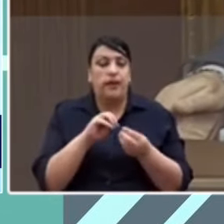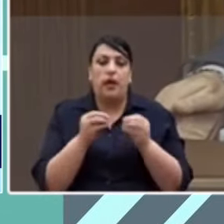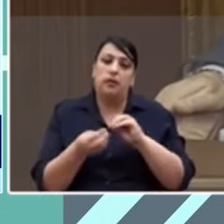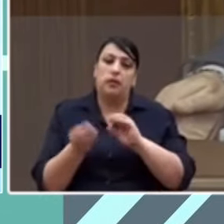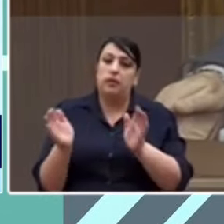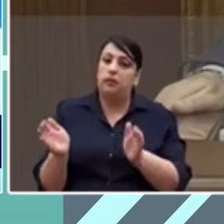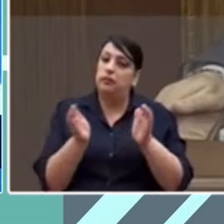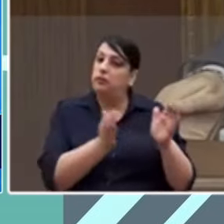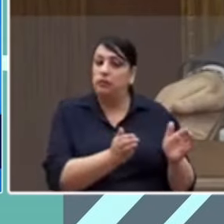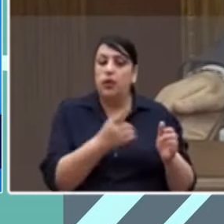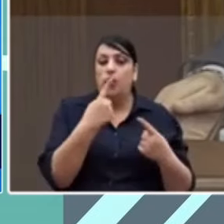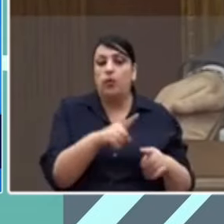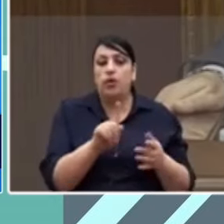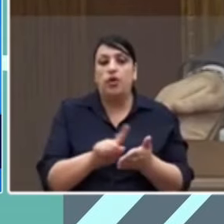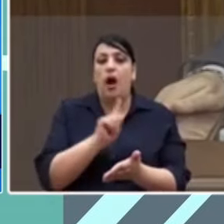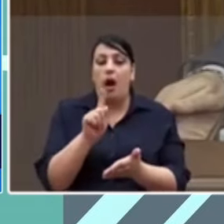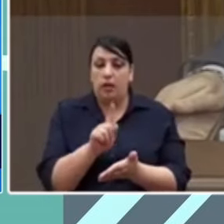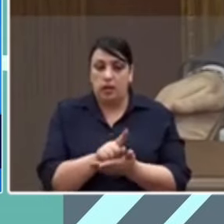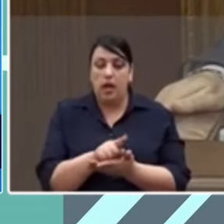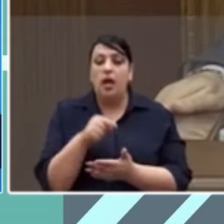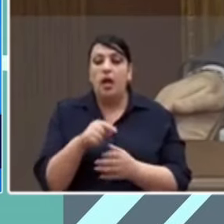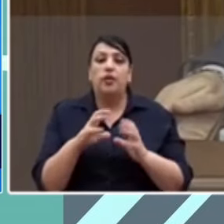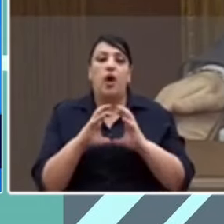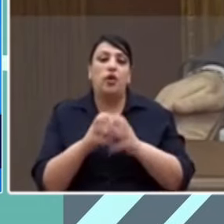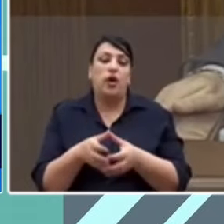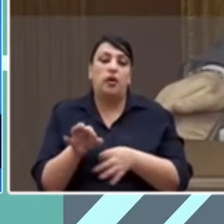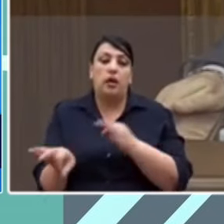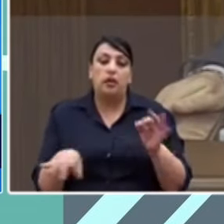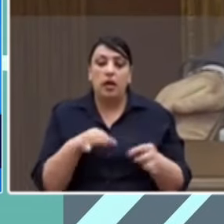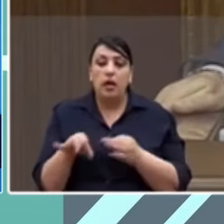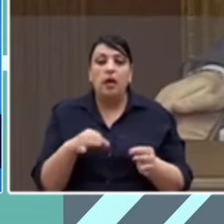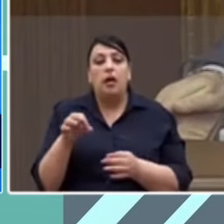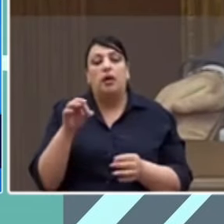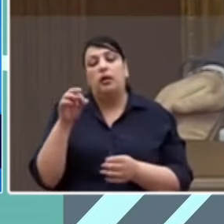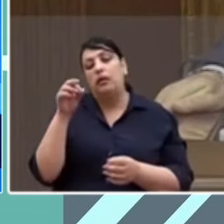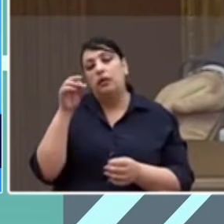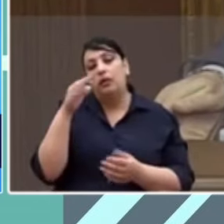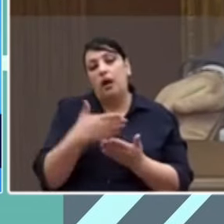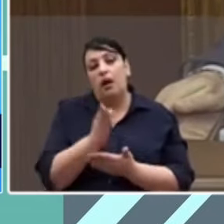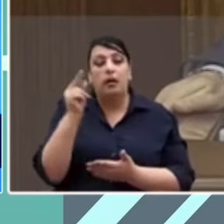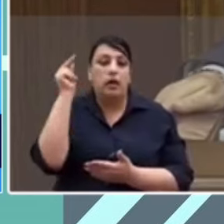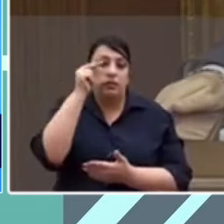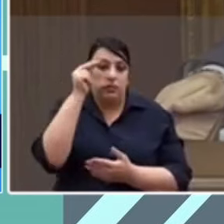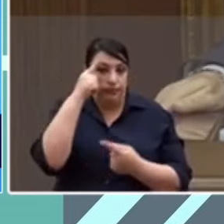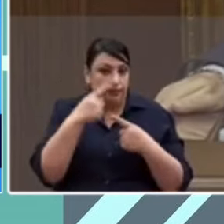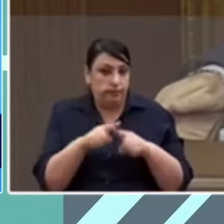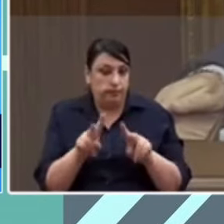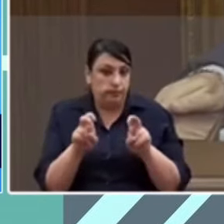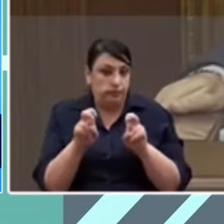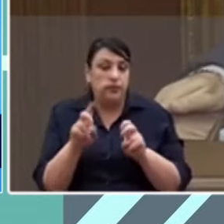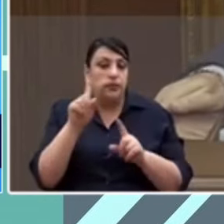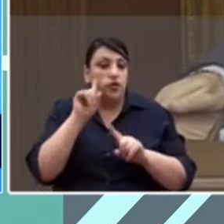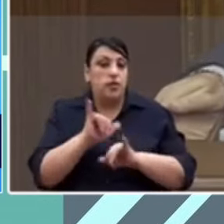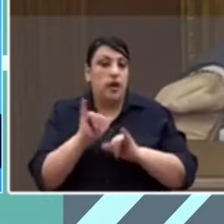33 21-րդ դարում 33 տարվա ընթացքում, Տիգին Անահիտ։ Միանշանակ այդ նպատակը պետք է